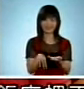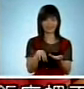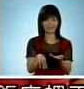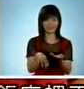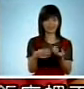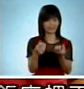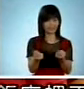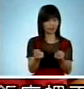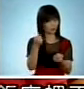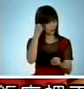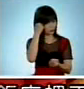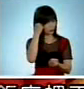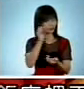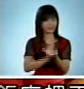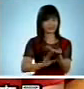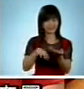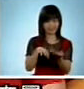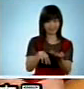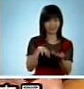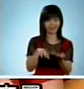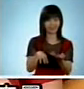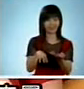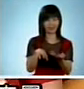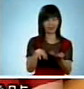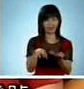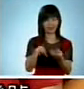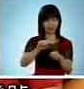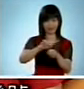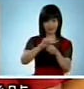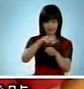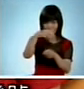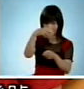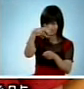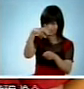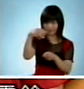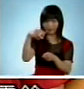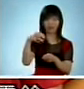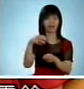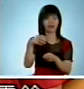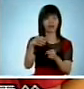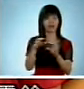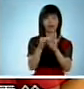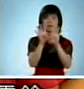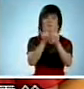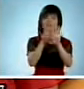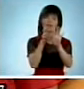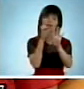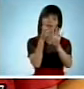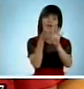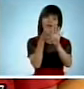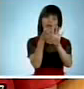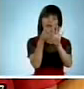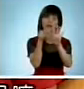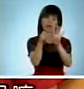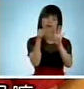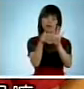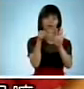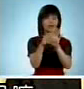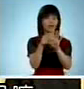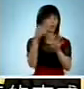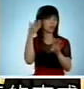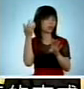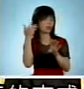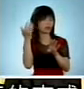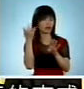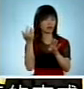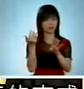哈、嗯，我们在他们住的饭店里面也都跟饭店商量，我们加装灯号。嗯 嗯、 因为他们按电铃哈、啊，他不会响，他响他听不见